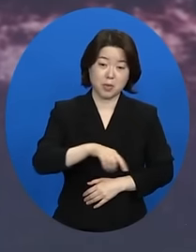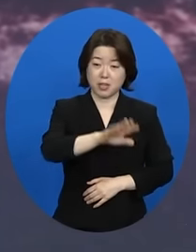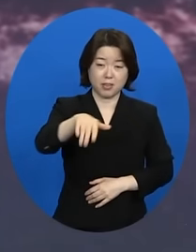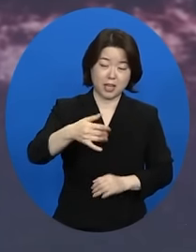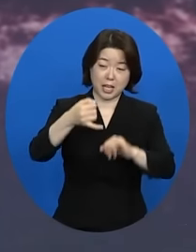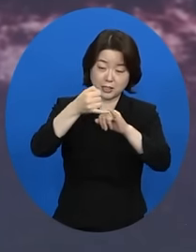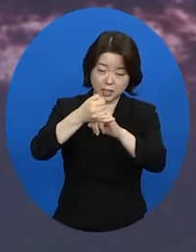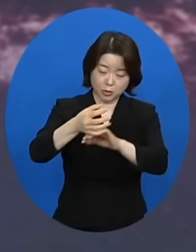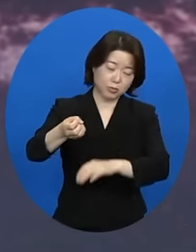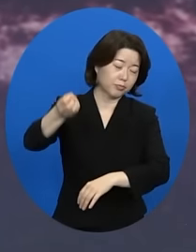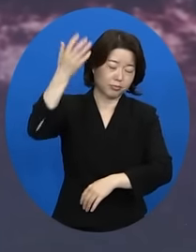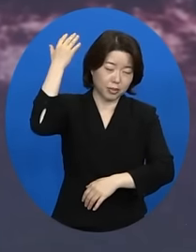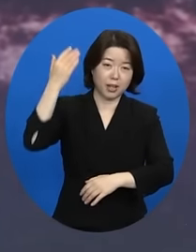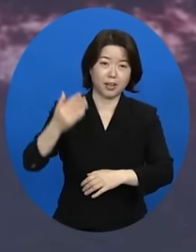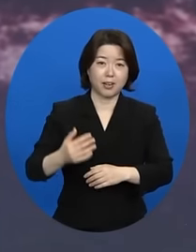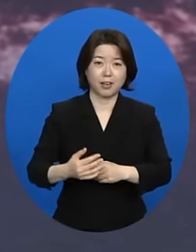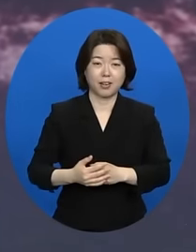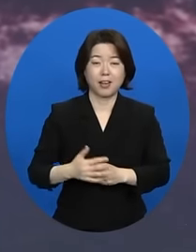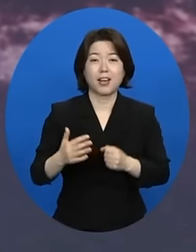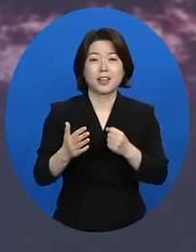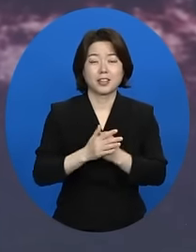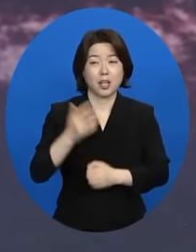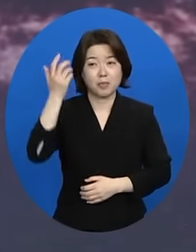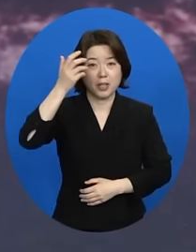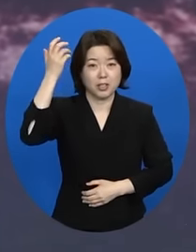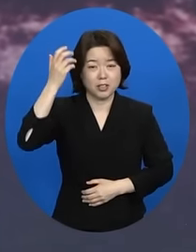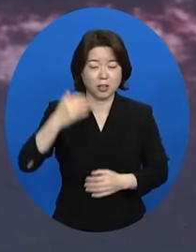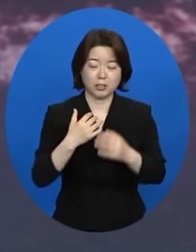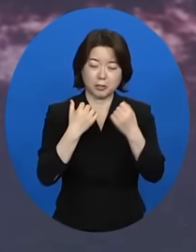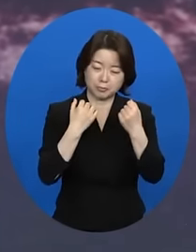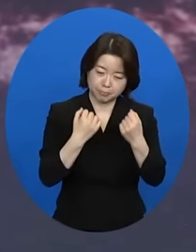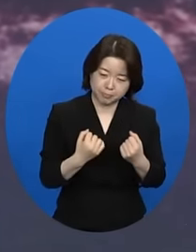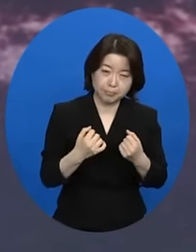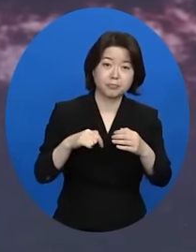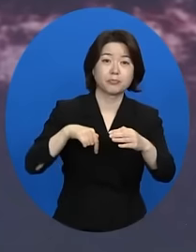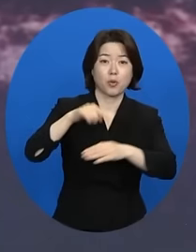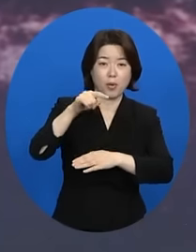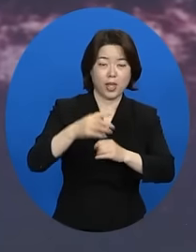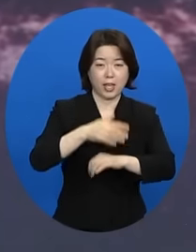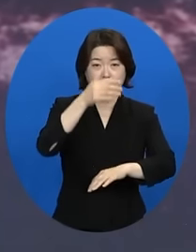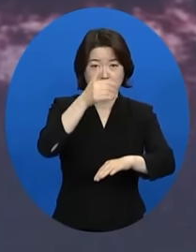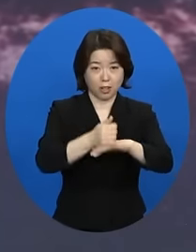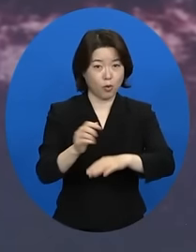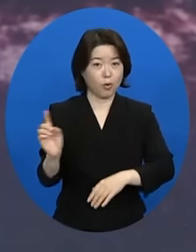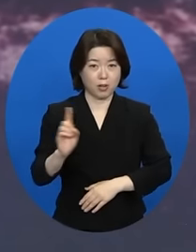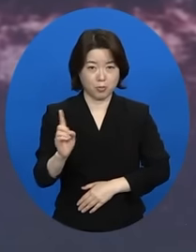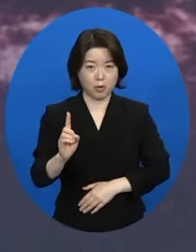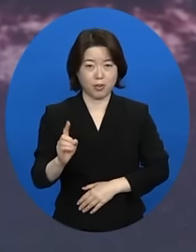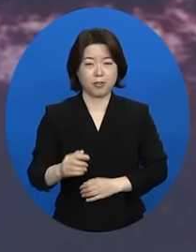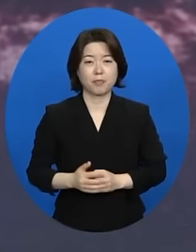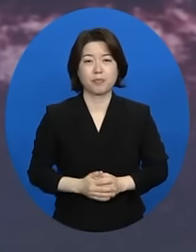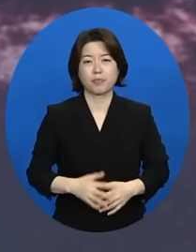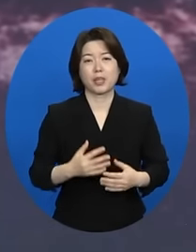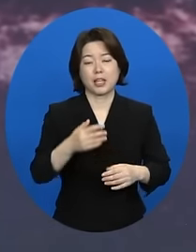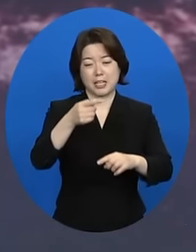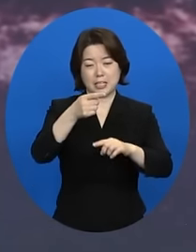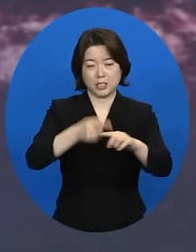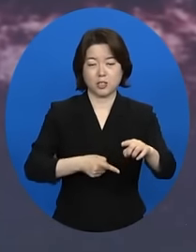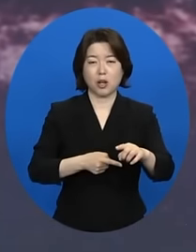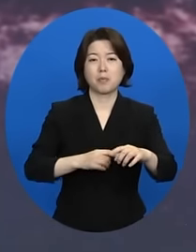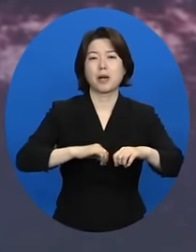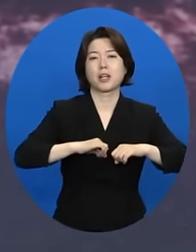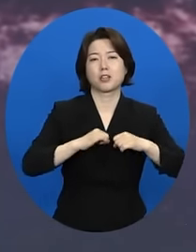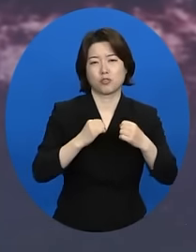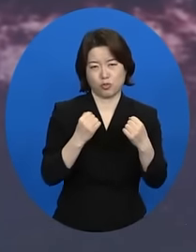잊고 있는 거예요. 그러다 보니까 영적 안주의 이 결과 뭔지 아십니까? 절반의